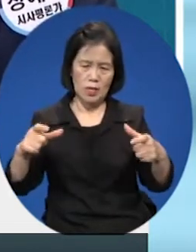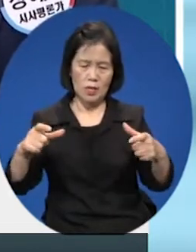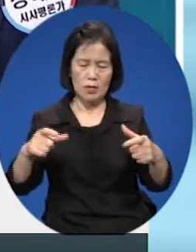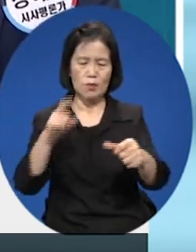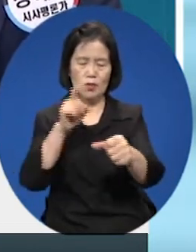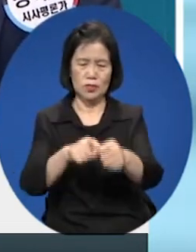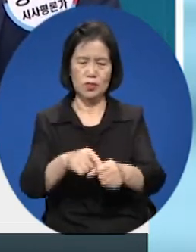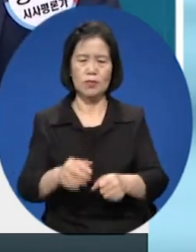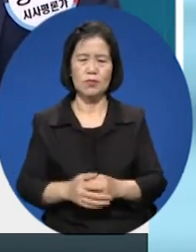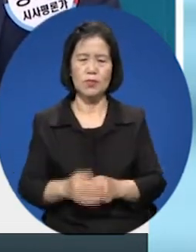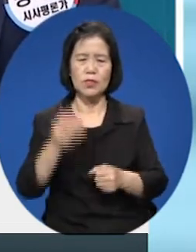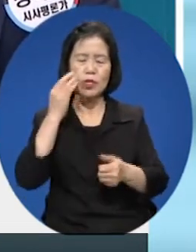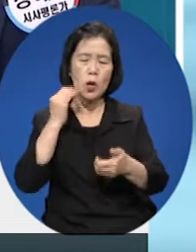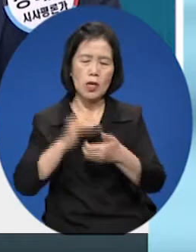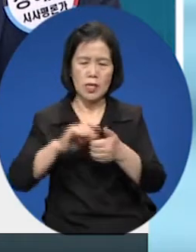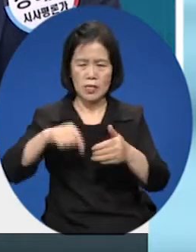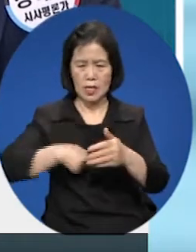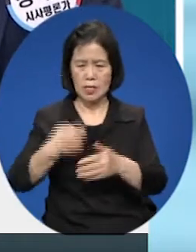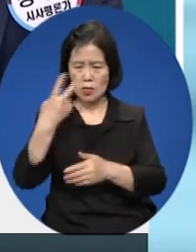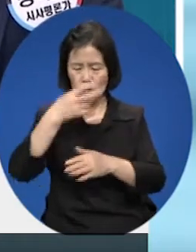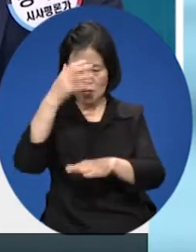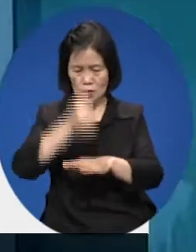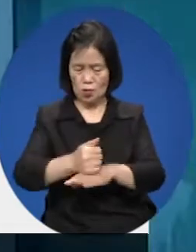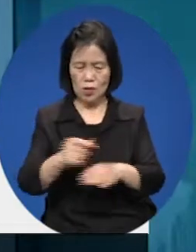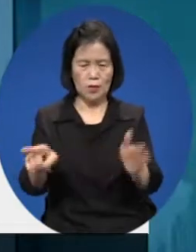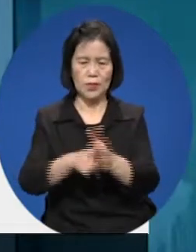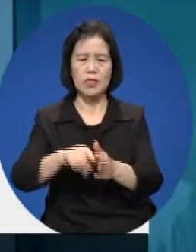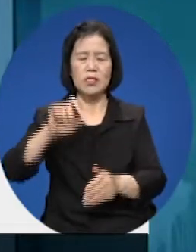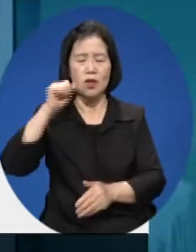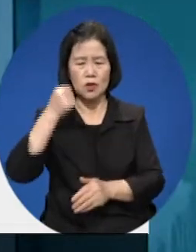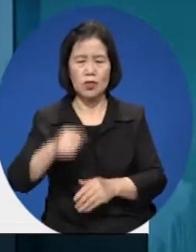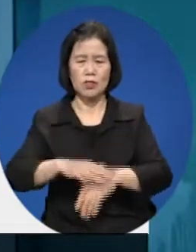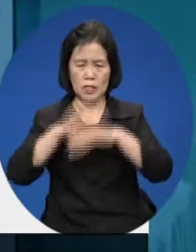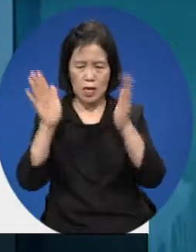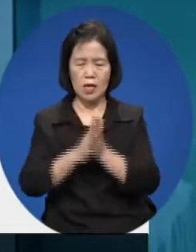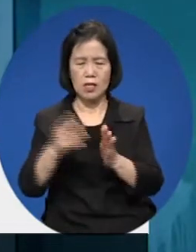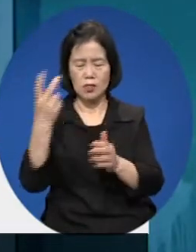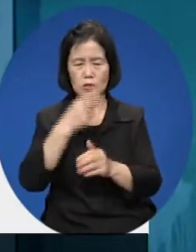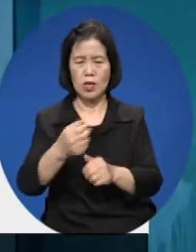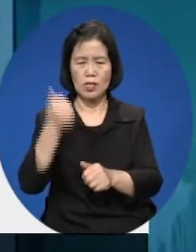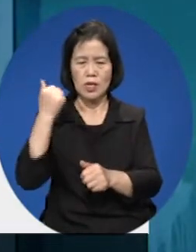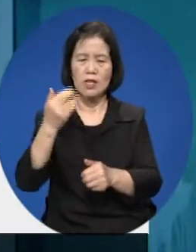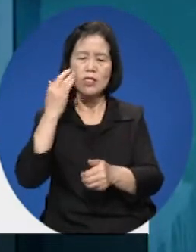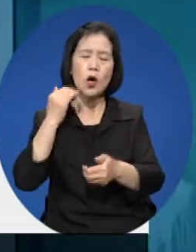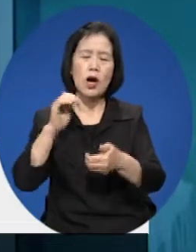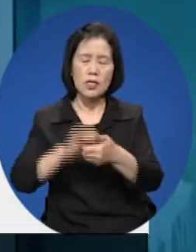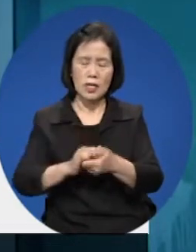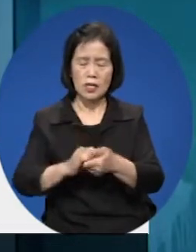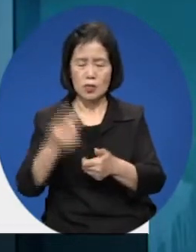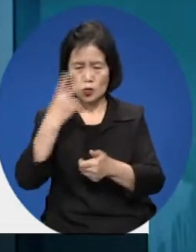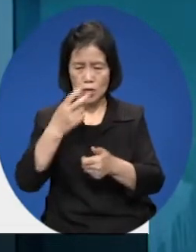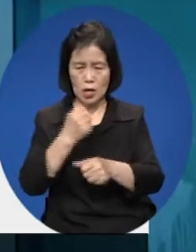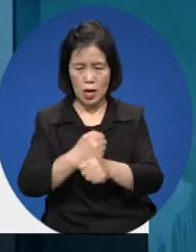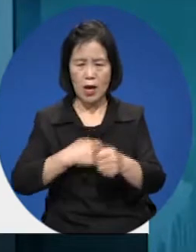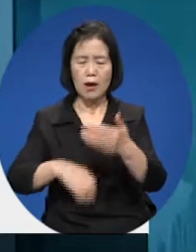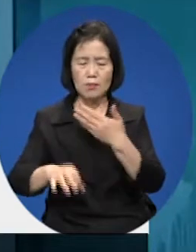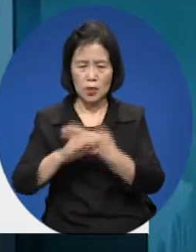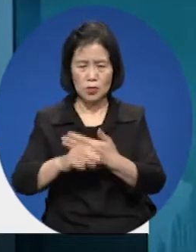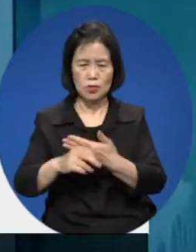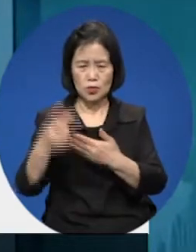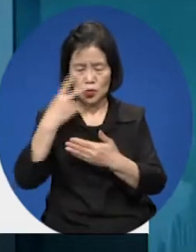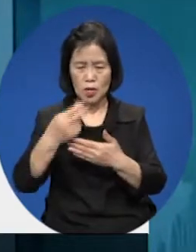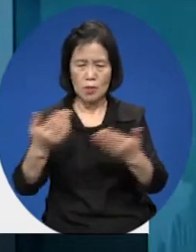있어요 청와대 자체 조사 결과는 믿을 수 없다 행정관 이상으로 다 조사하자 청와대까지 조사할 수 있다면 이 조사를 받는 게